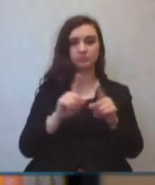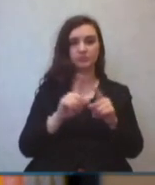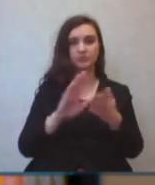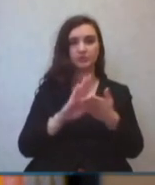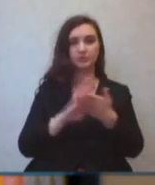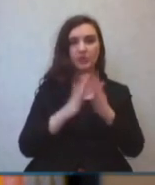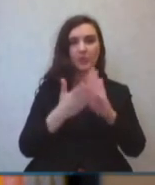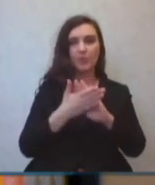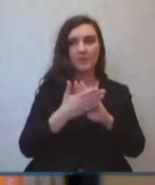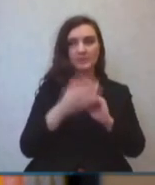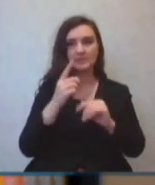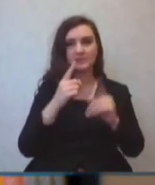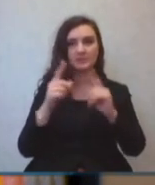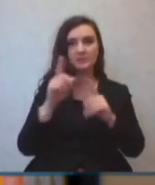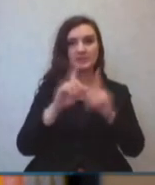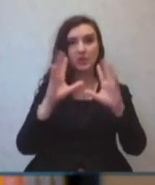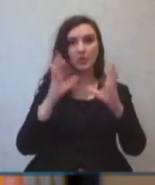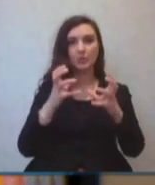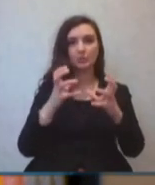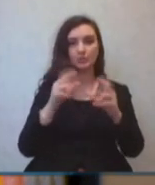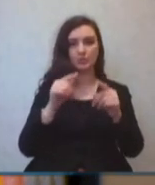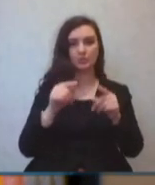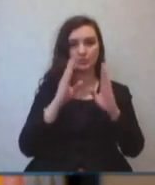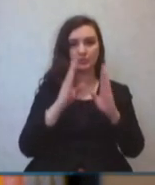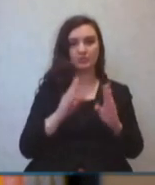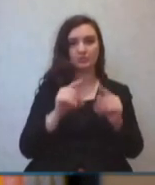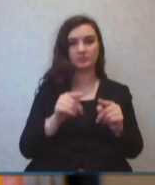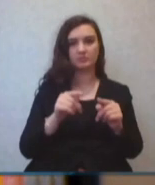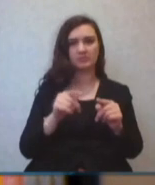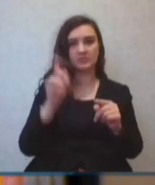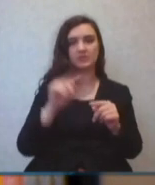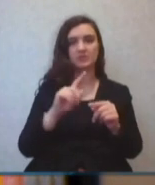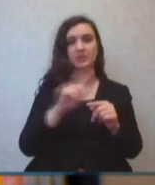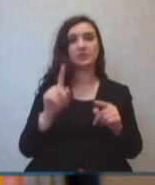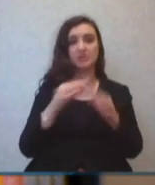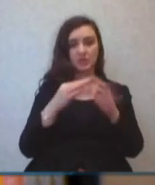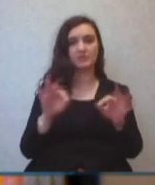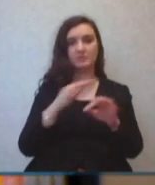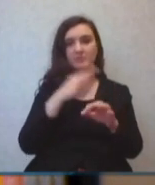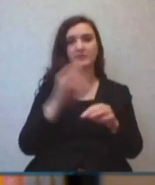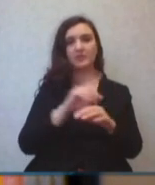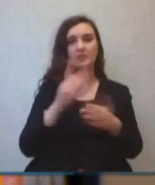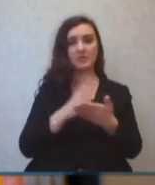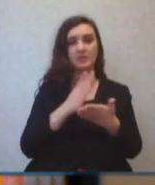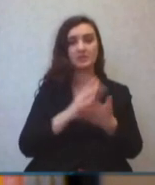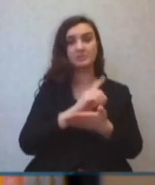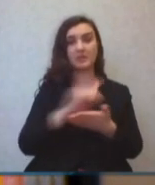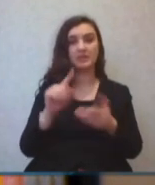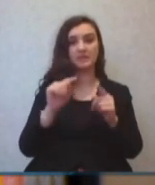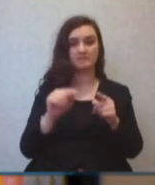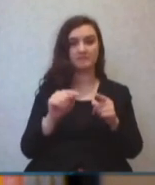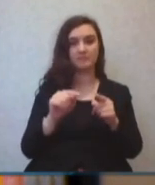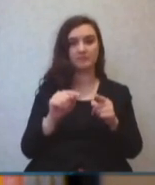შეთქმულების თეორიებზე ძალიან სერიოზული ორიენტაცია. იცით რა, დასაშვები ბევრი რამ არის, მაგრამ ალბათ